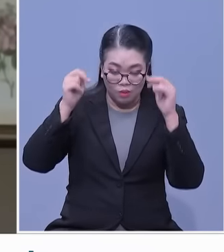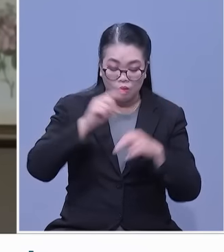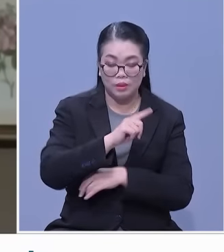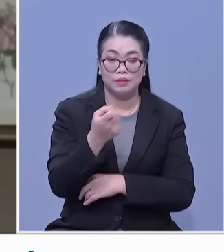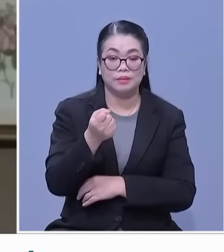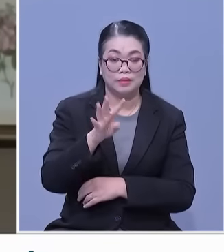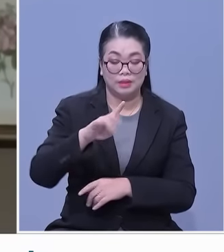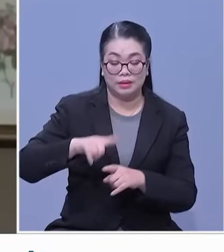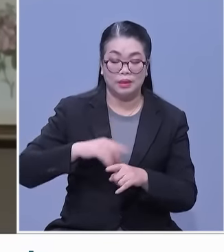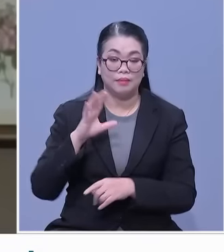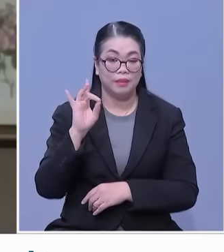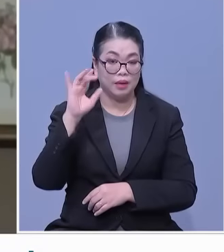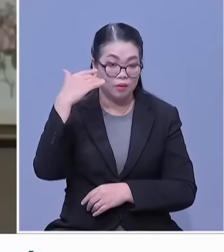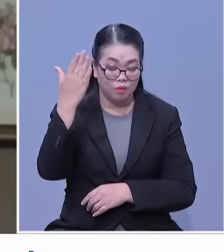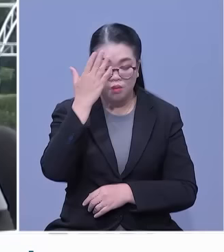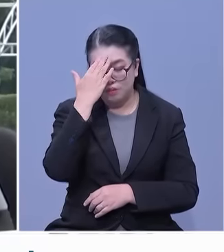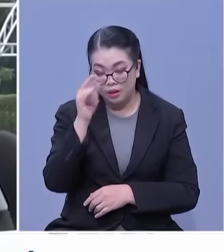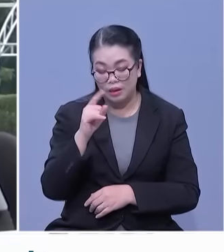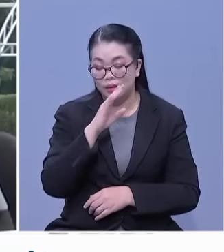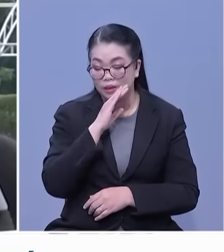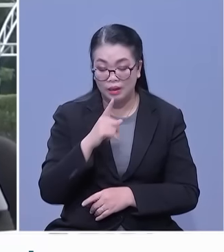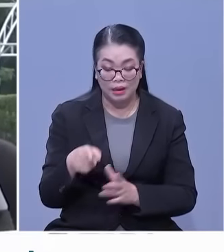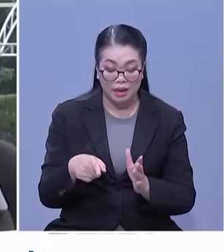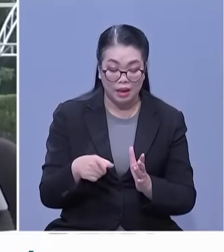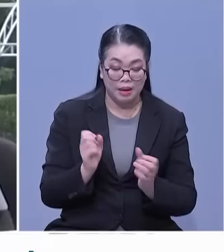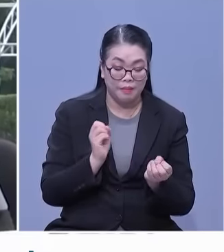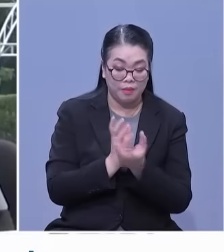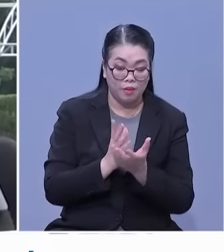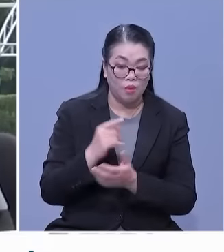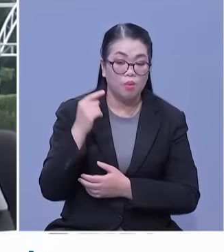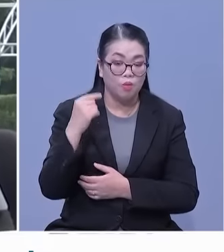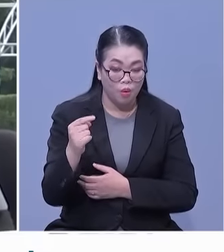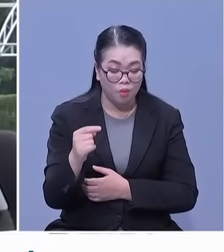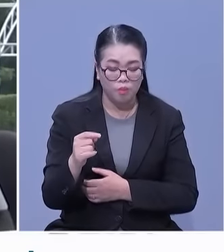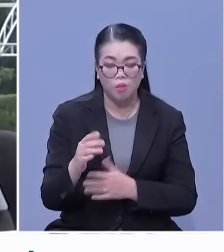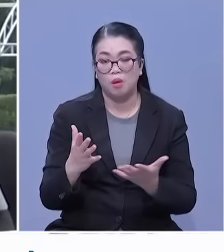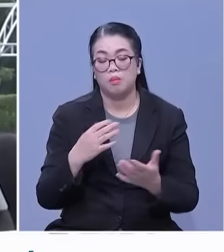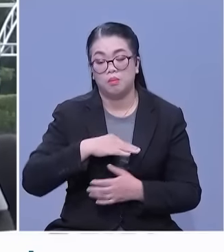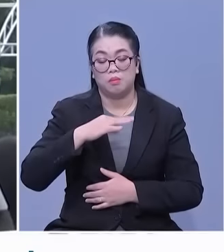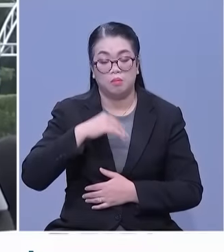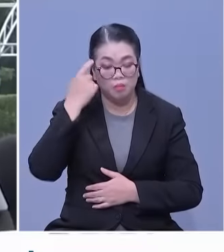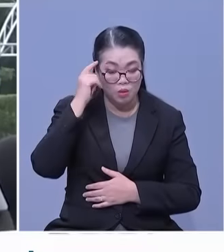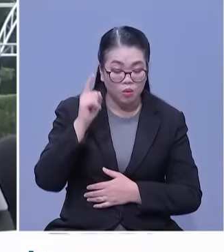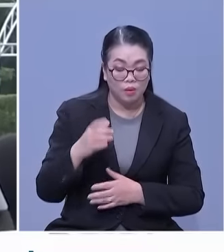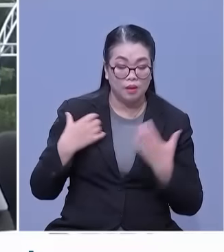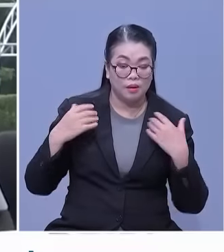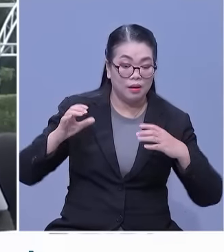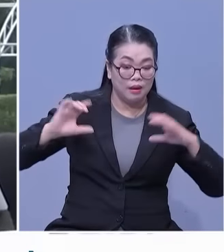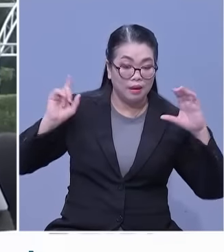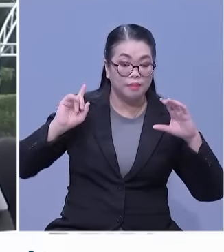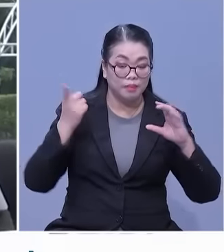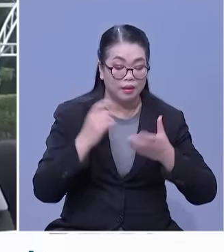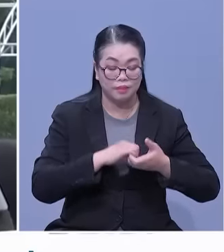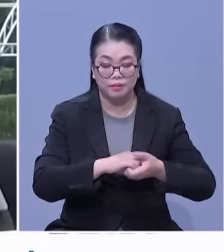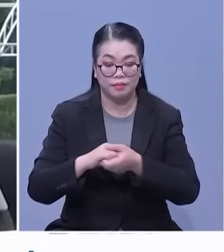14สิงหาคมก่อนเนื่องจากถ้าหากผลคดีเป็นไปในทางลบก็ยังไม่รู้ว่ารัฐบาลชุดใหม่จะยังสา